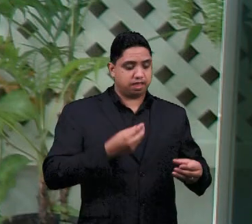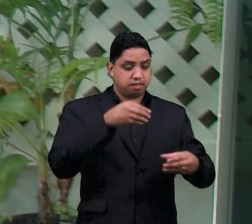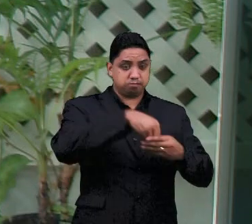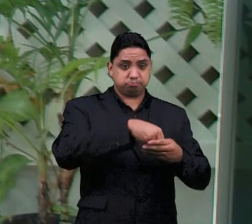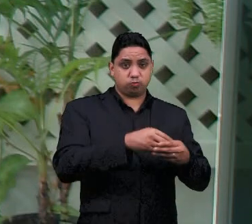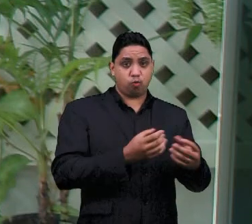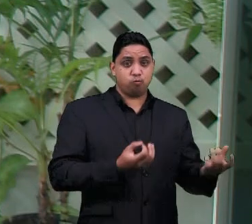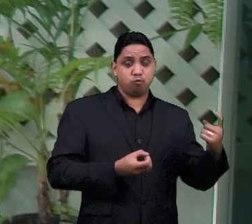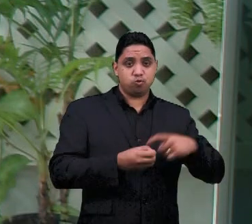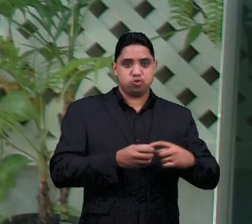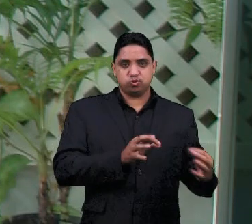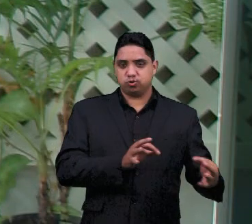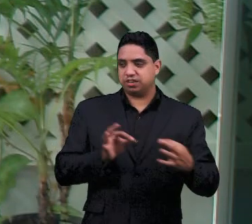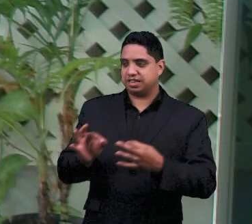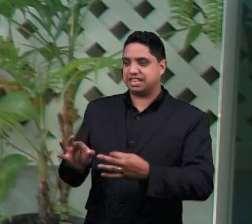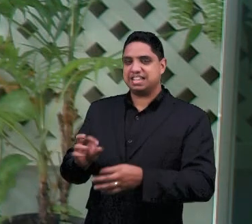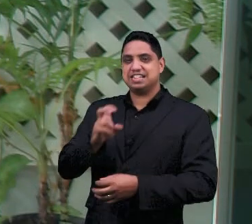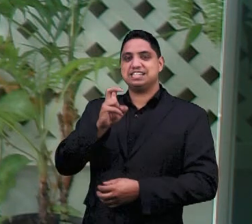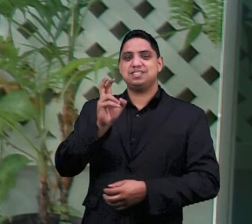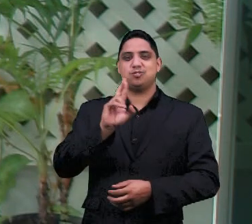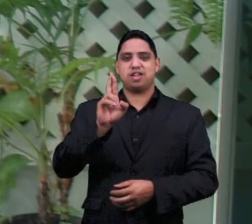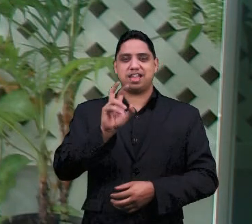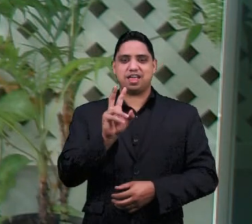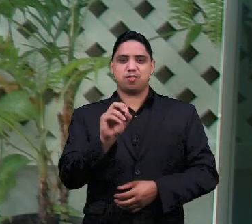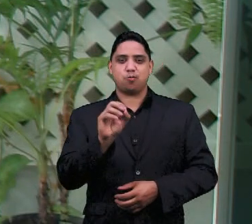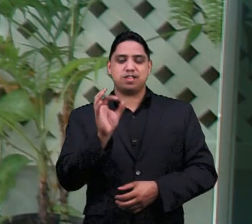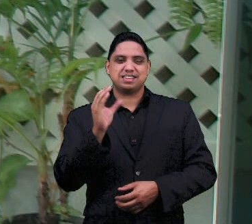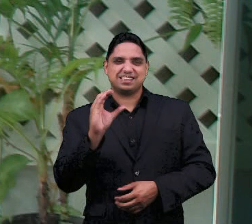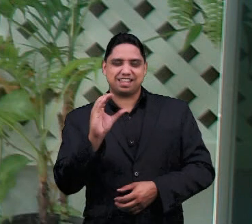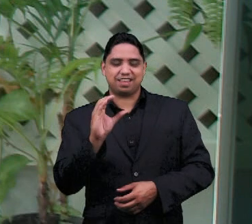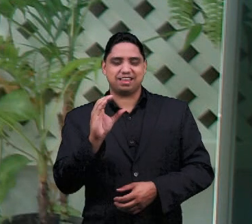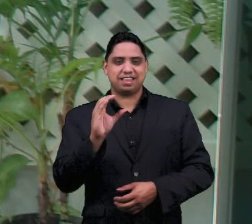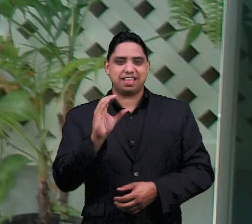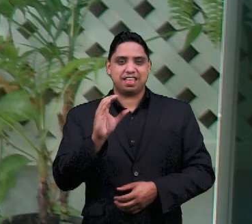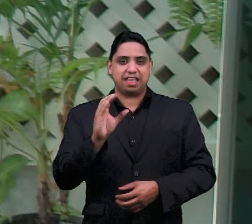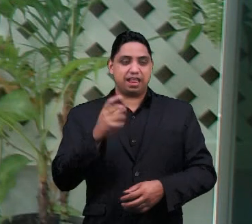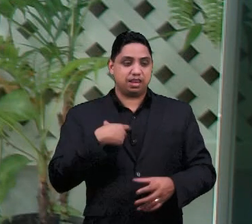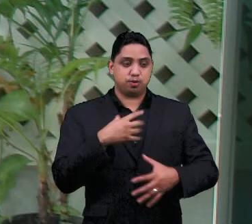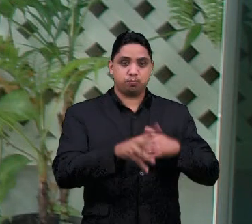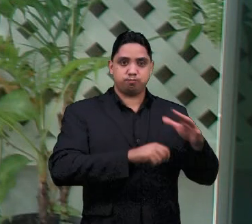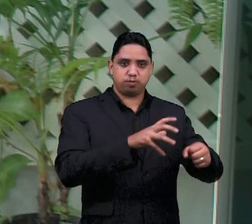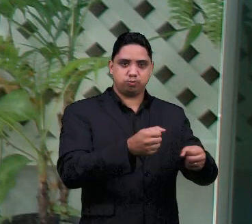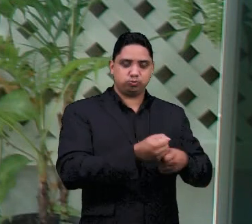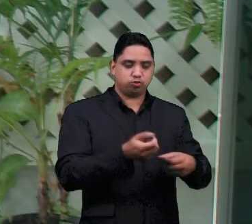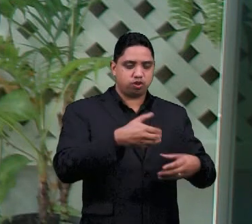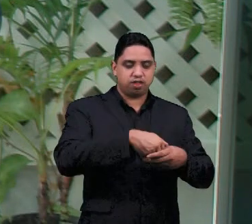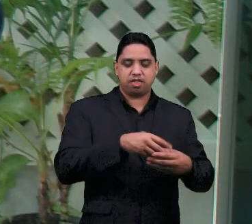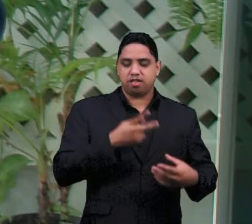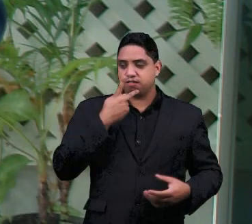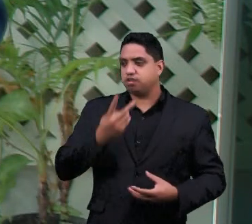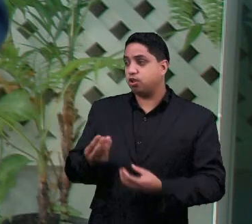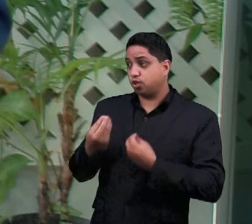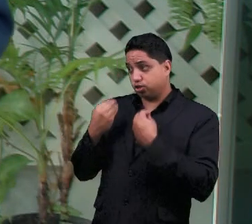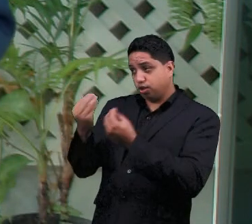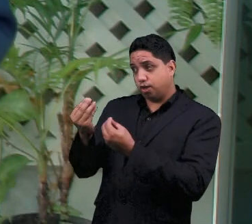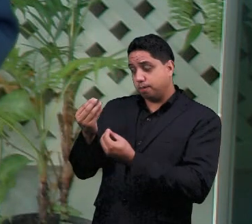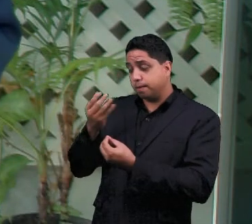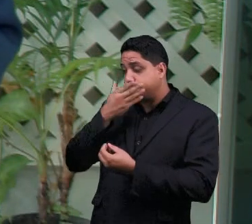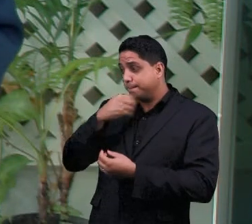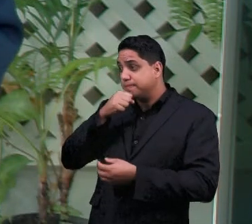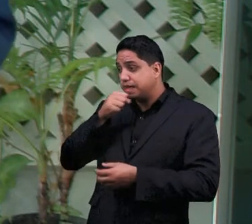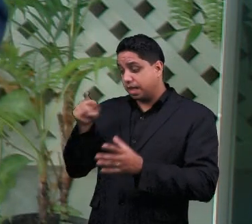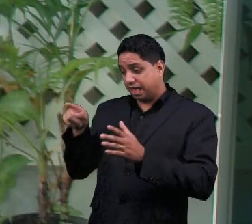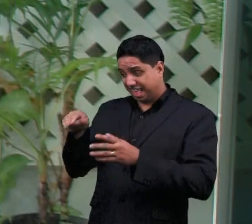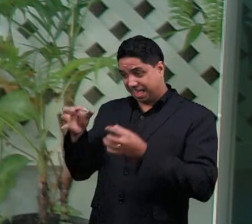donné une enveloppe à lui. Il est allé dans sa chambre, il est revenu avec une enveloppe, avec 5 réals et